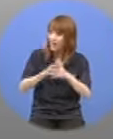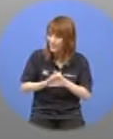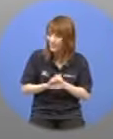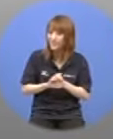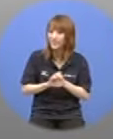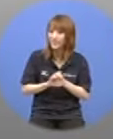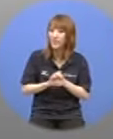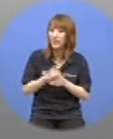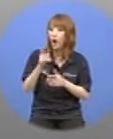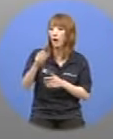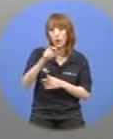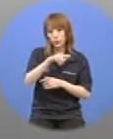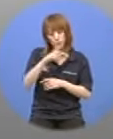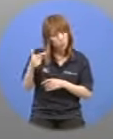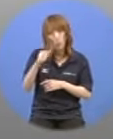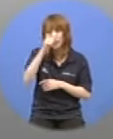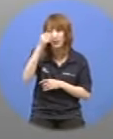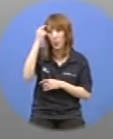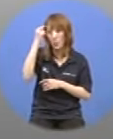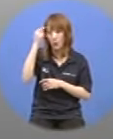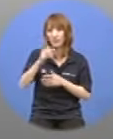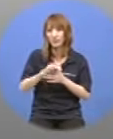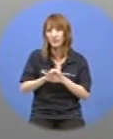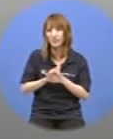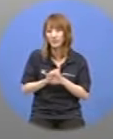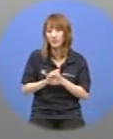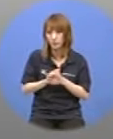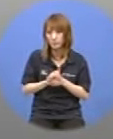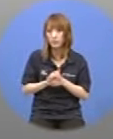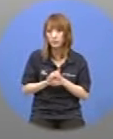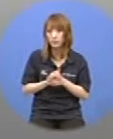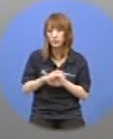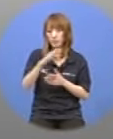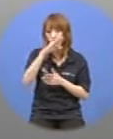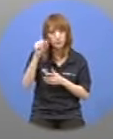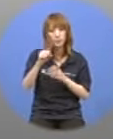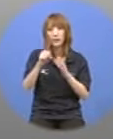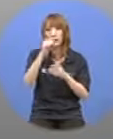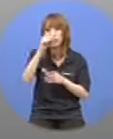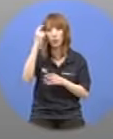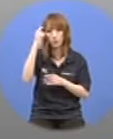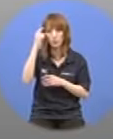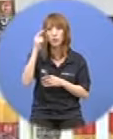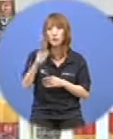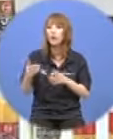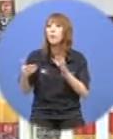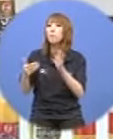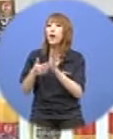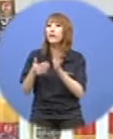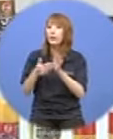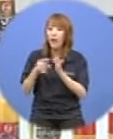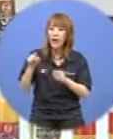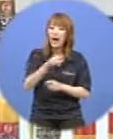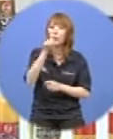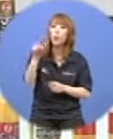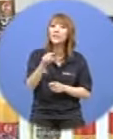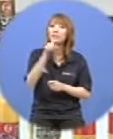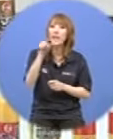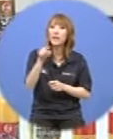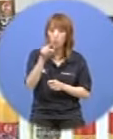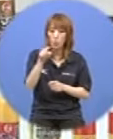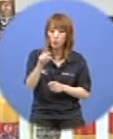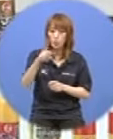ね、 あれものすごいいいと思いますけどね。 画期的ですよね。 でも最初それまではだから蚊取り線香あるいは